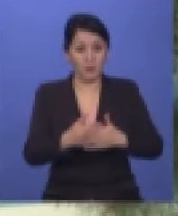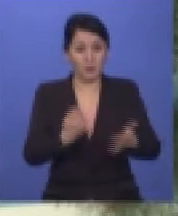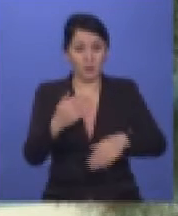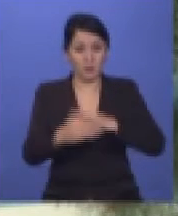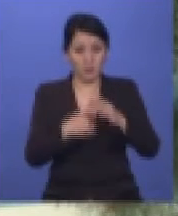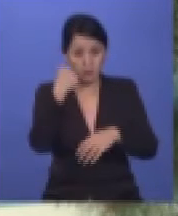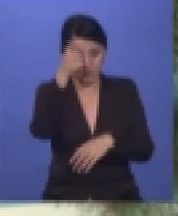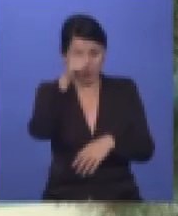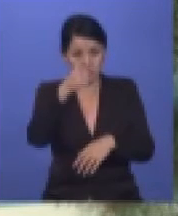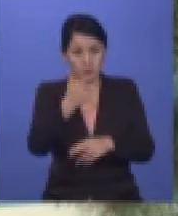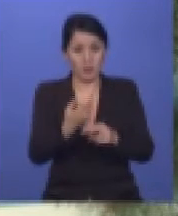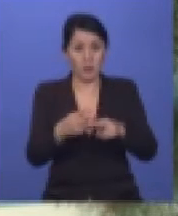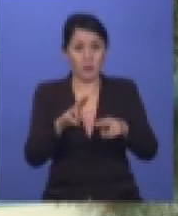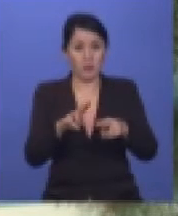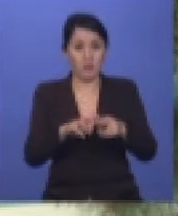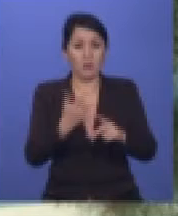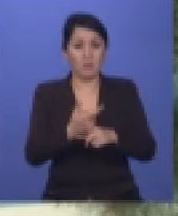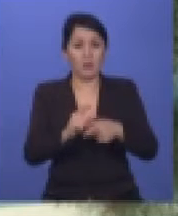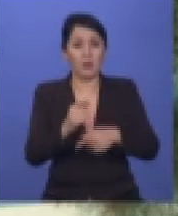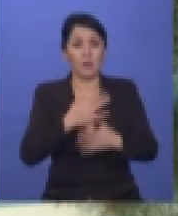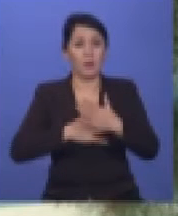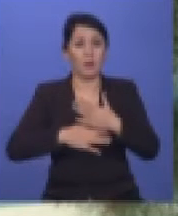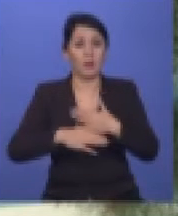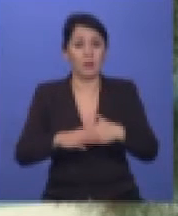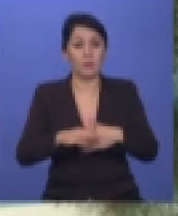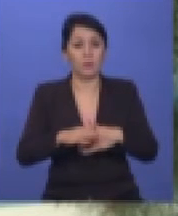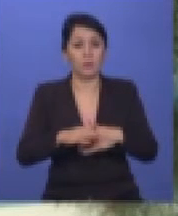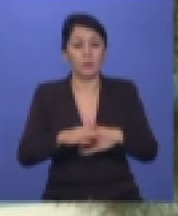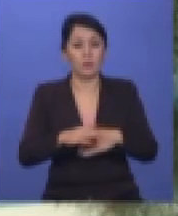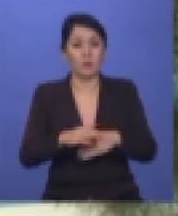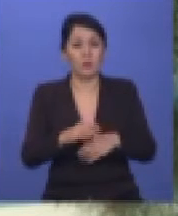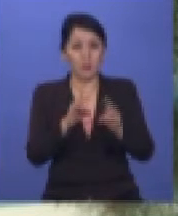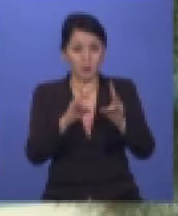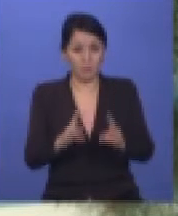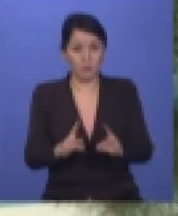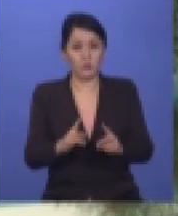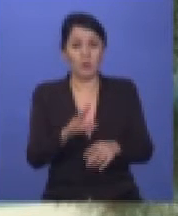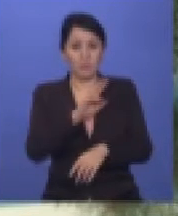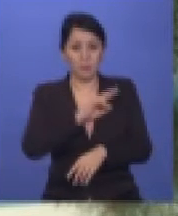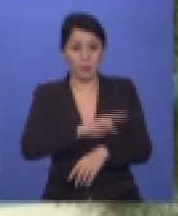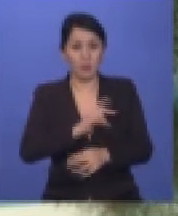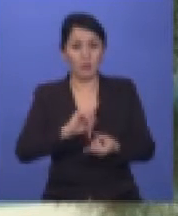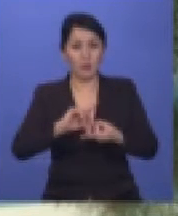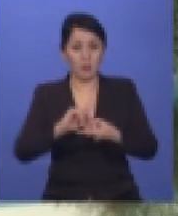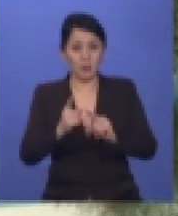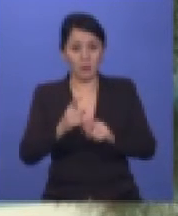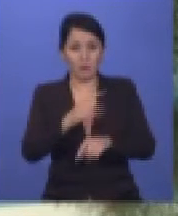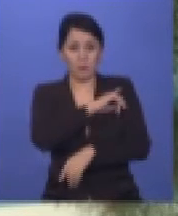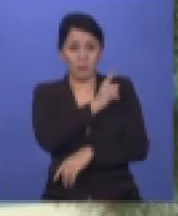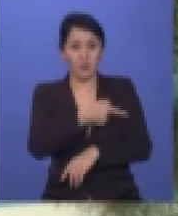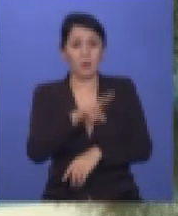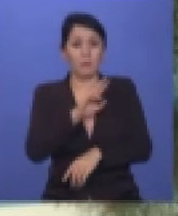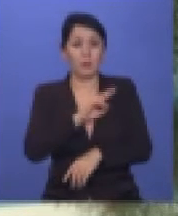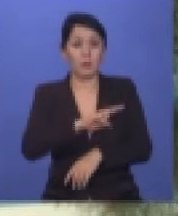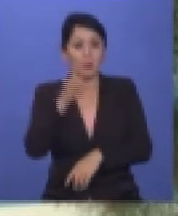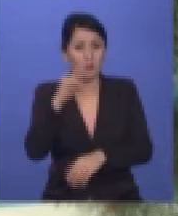Приближаются новогодние праздники. Для жителей это период радости, для экстренных служб – напряженные рабочие дни. Они переходят на усиленный режим службы.